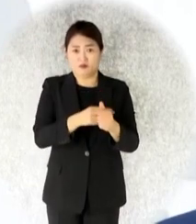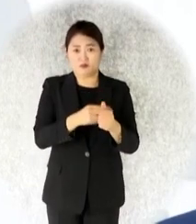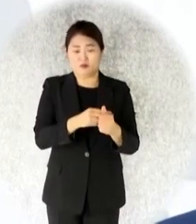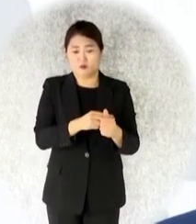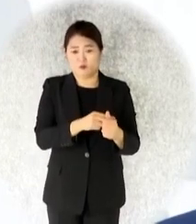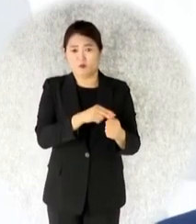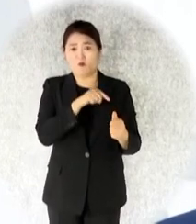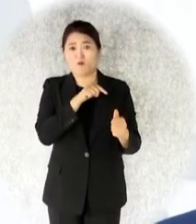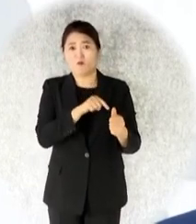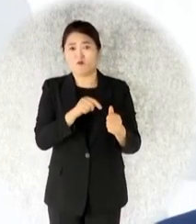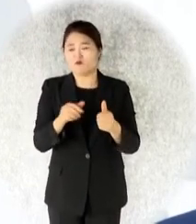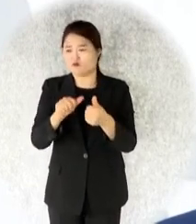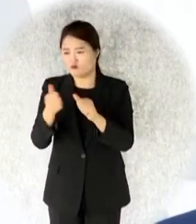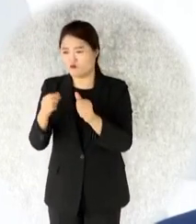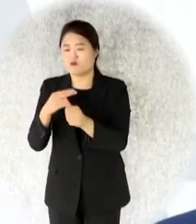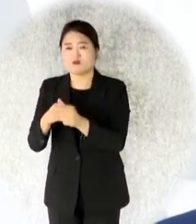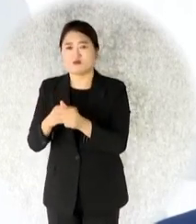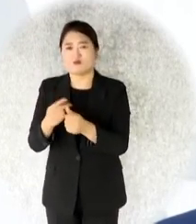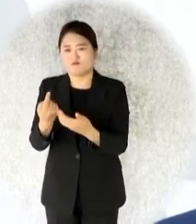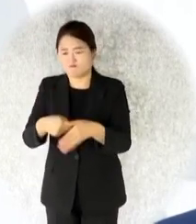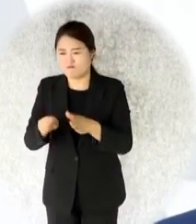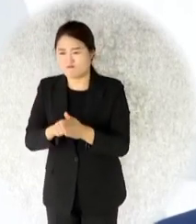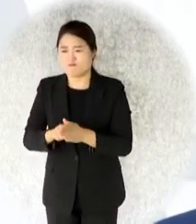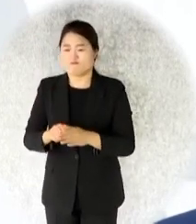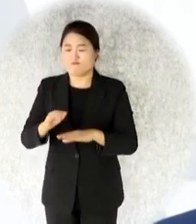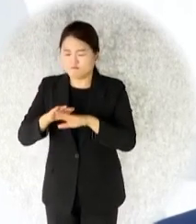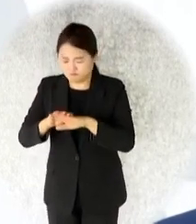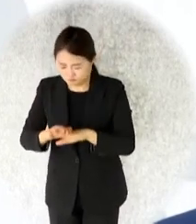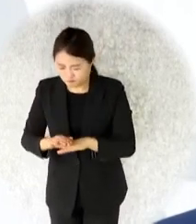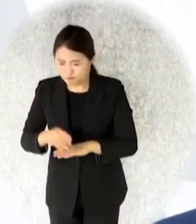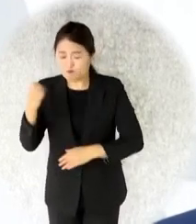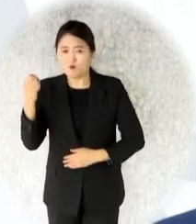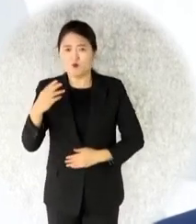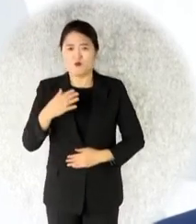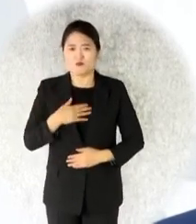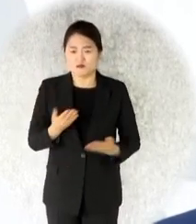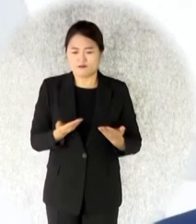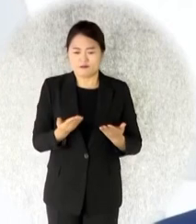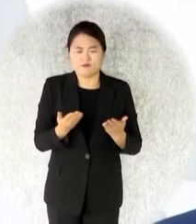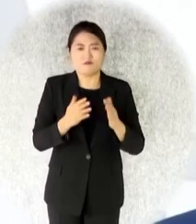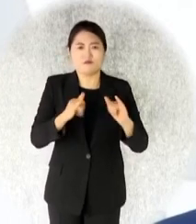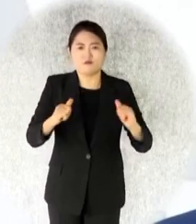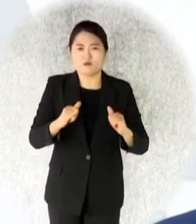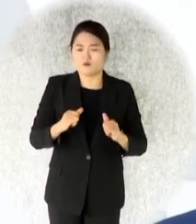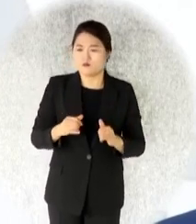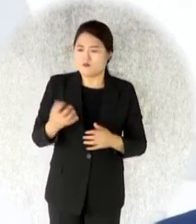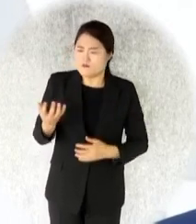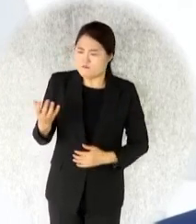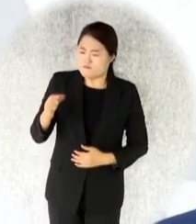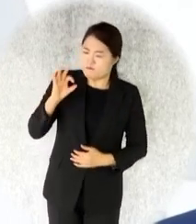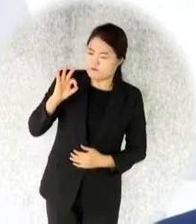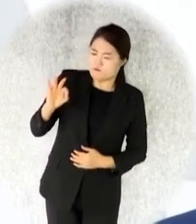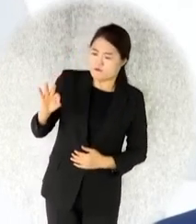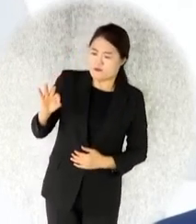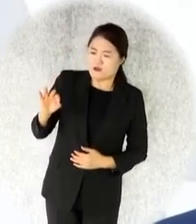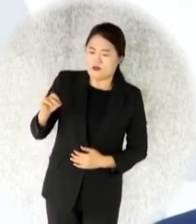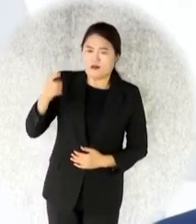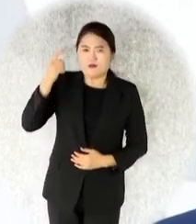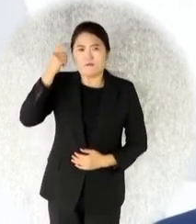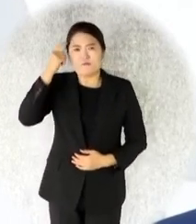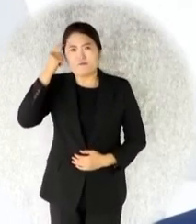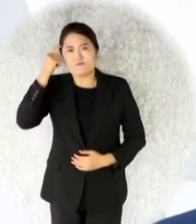죽은 선생님들을 애도하며 자신 옆에 놓인 아픔과 죽음의 그림자를 생각합니다